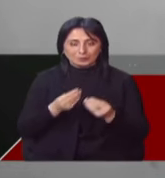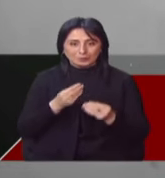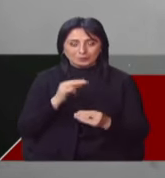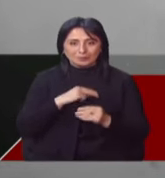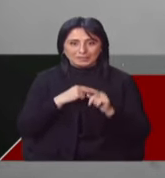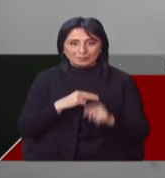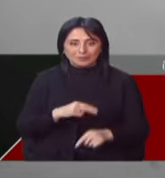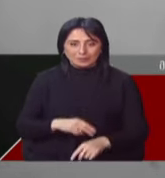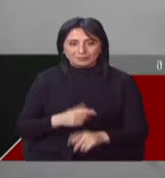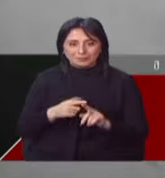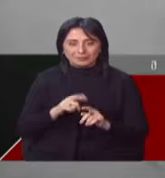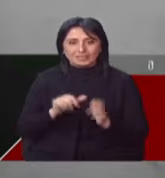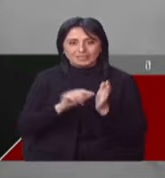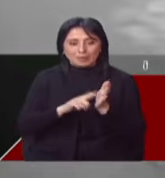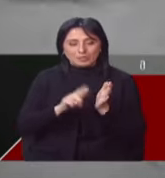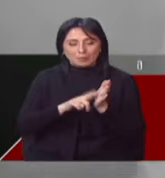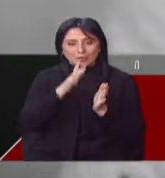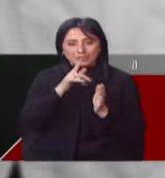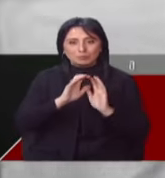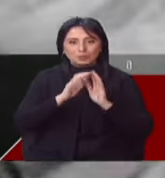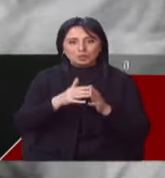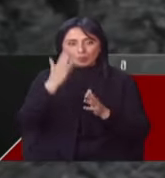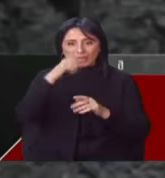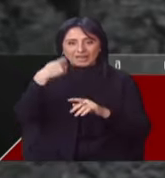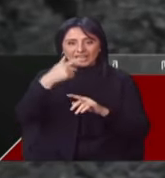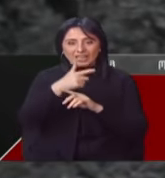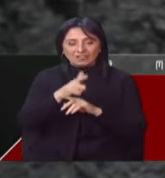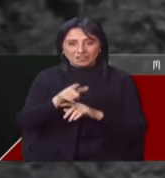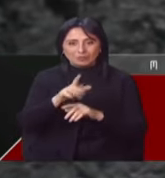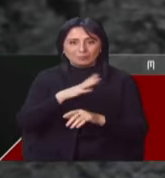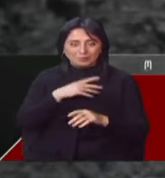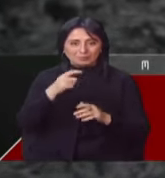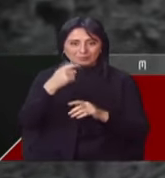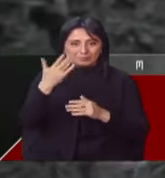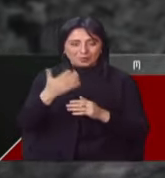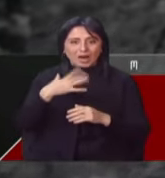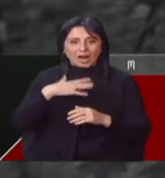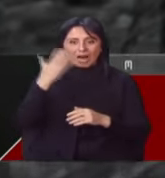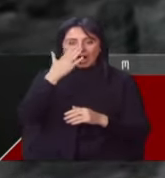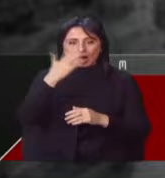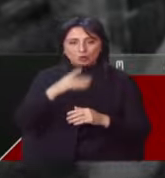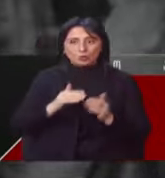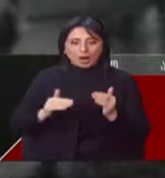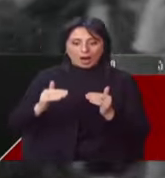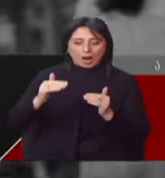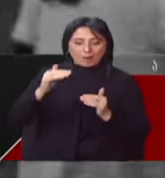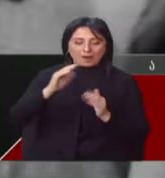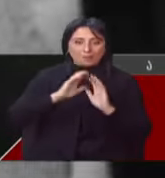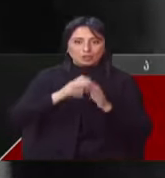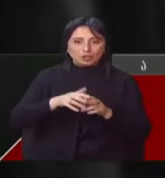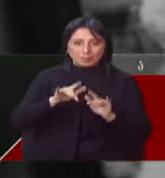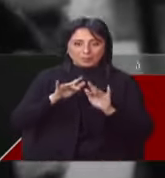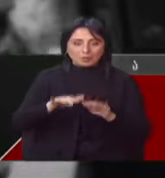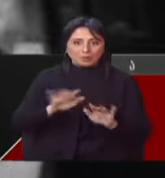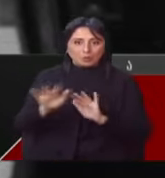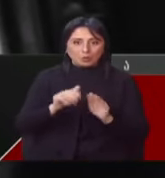თამაშობ? 60-70-იან წლებში მსოფლიო კინემატოგრაფში შედევრები იქმნებოდა. ქართული კინოს აღმავლობაც მთელ მსოფლიოში